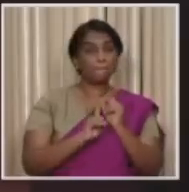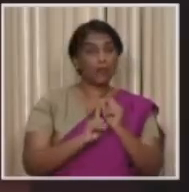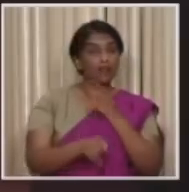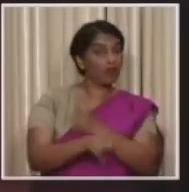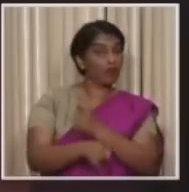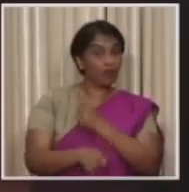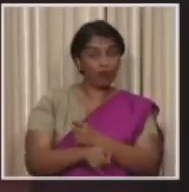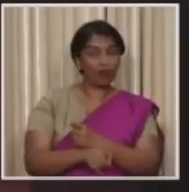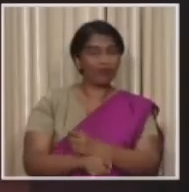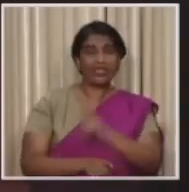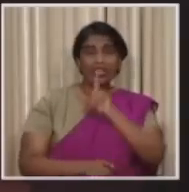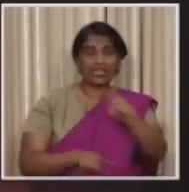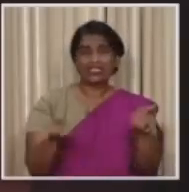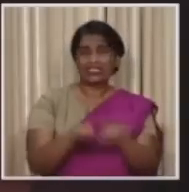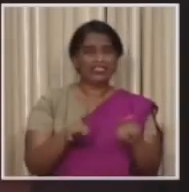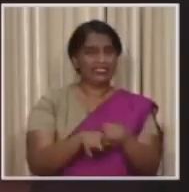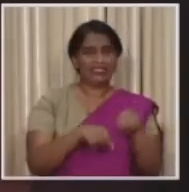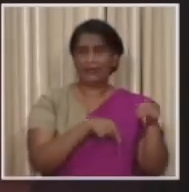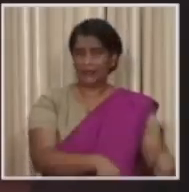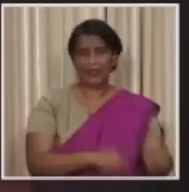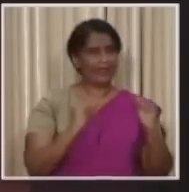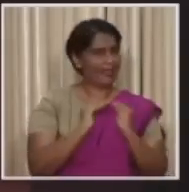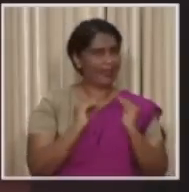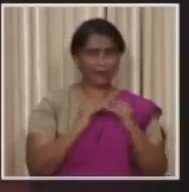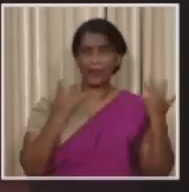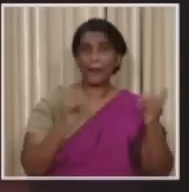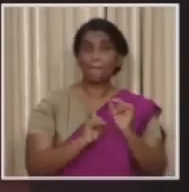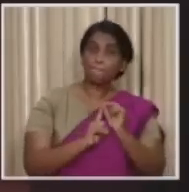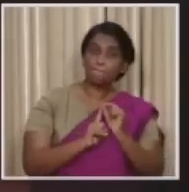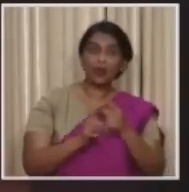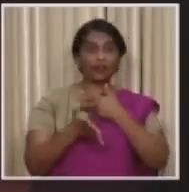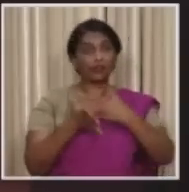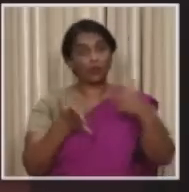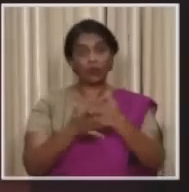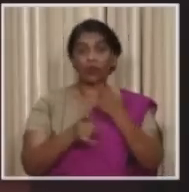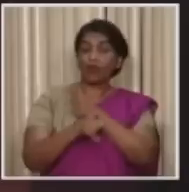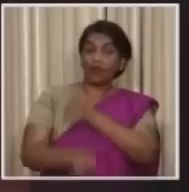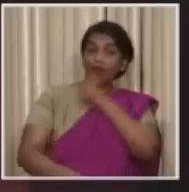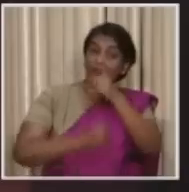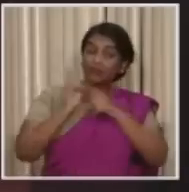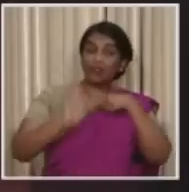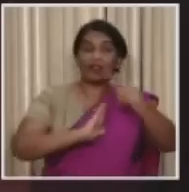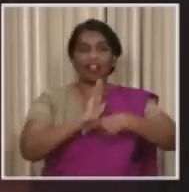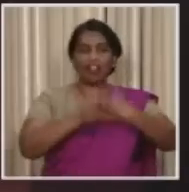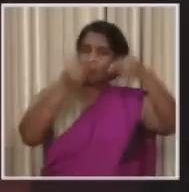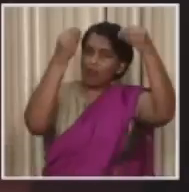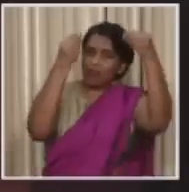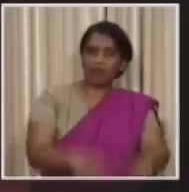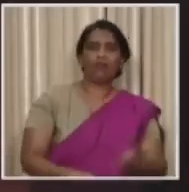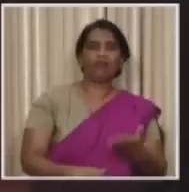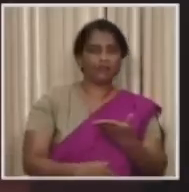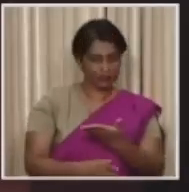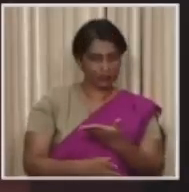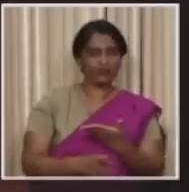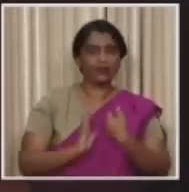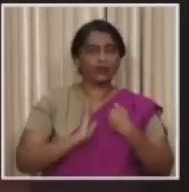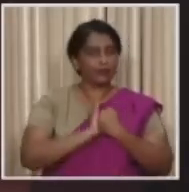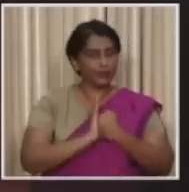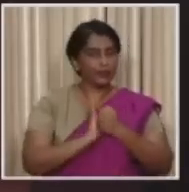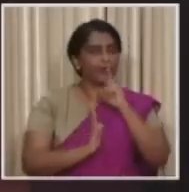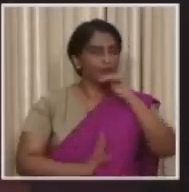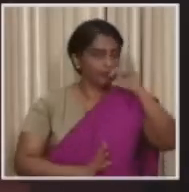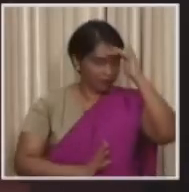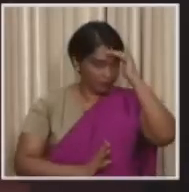kiyana bahubhute hariyanne naha metanta oya tuition panti kathawa kiyala tamai mulu ratama bankolot thune